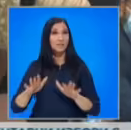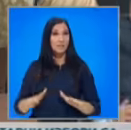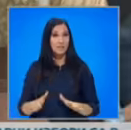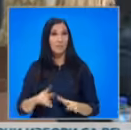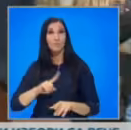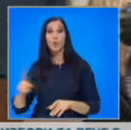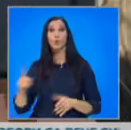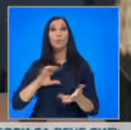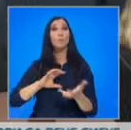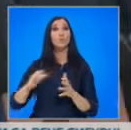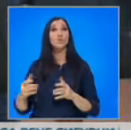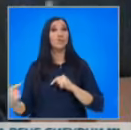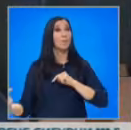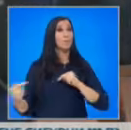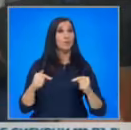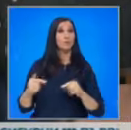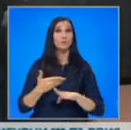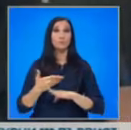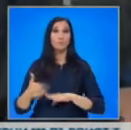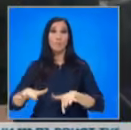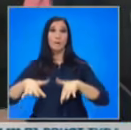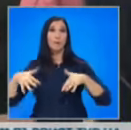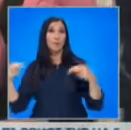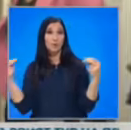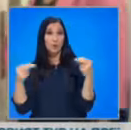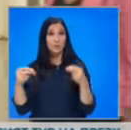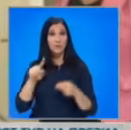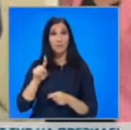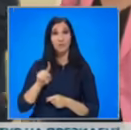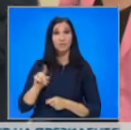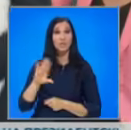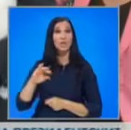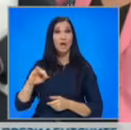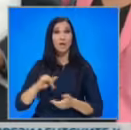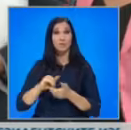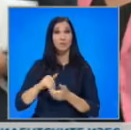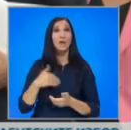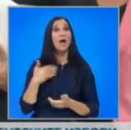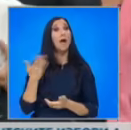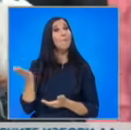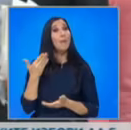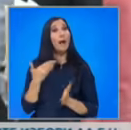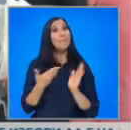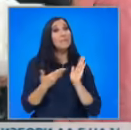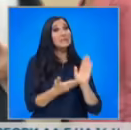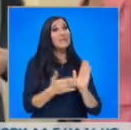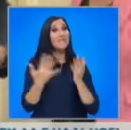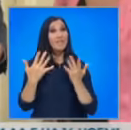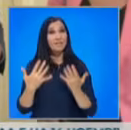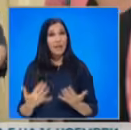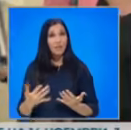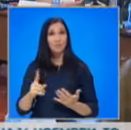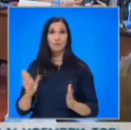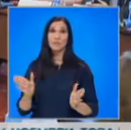докато политическите противоборства продължават, то в парламентарната комисия по въпросите на Евросъюза бяха представени данни, от които става ясно, че